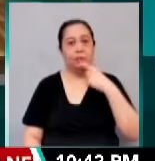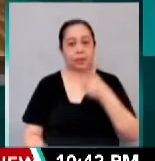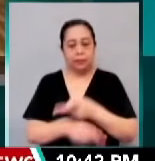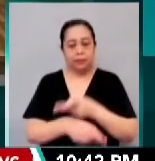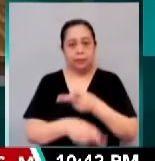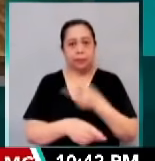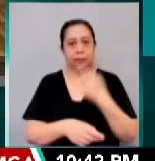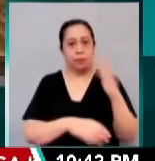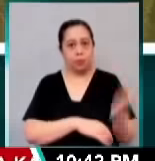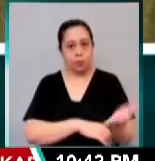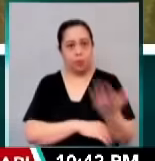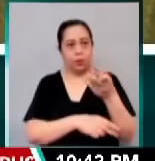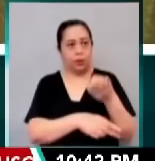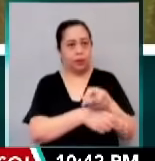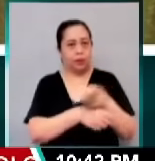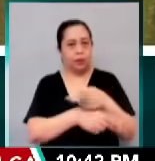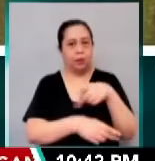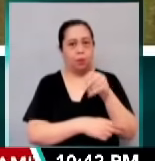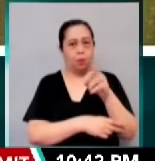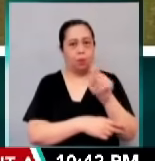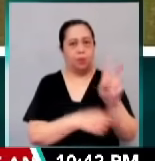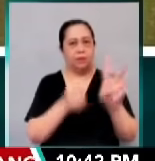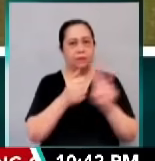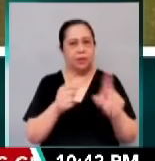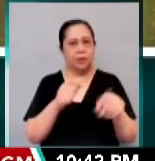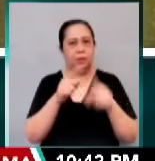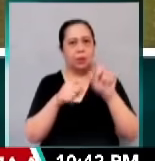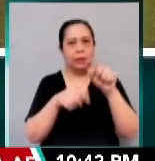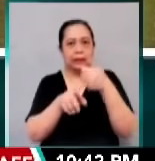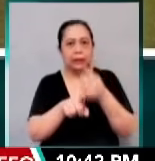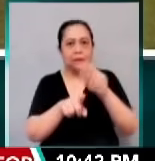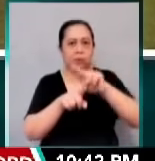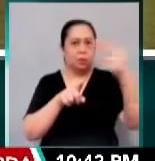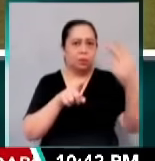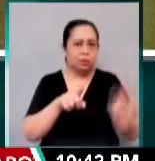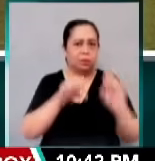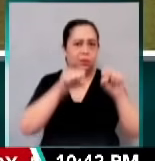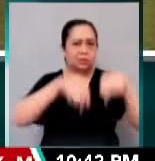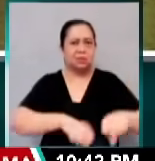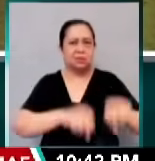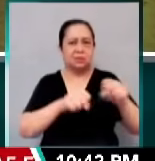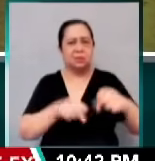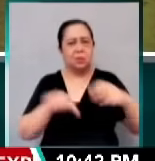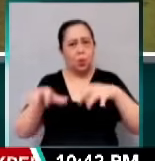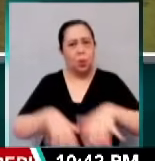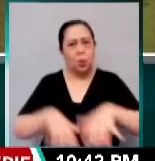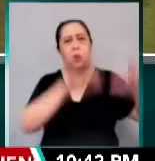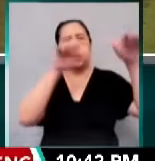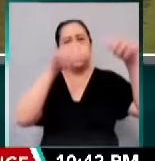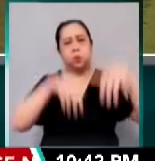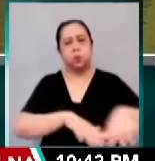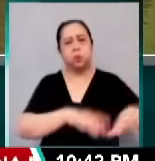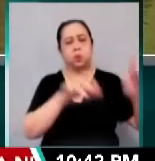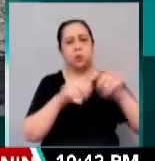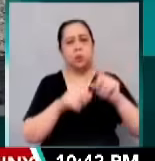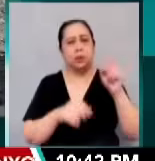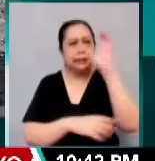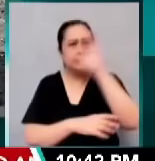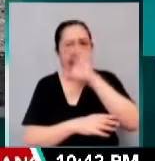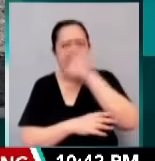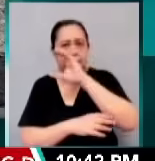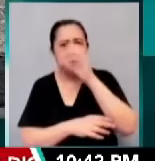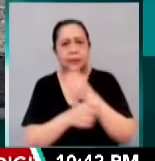Claveria Port ang biktima ng mahulog sa dagat at tangayin ng malalaking alon. Agad siyang hinanap ng mga rescuer